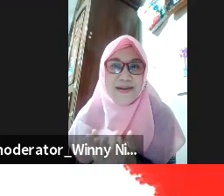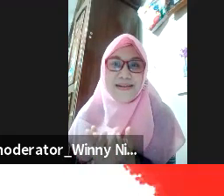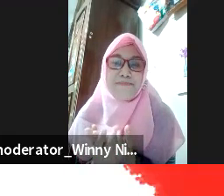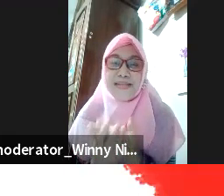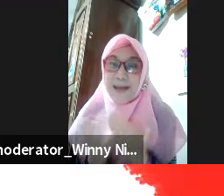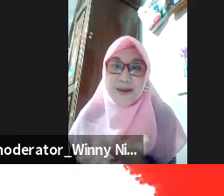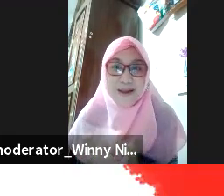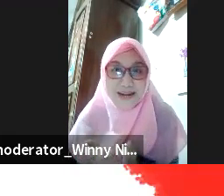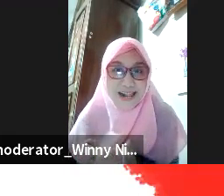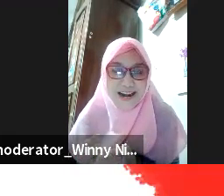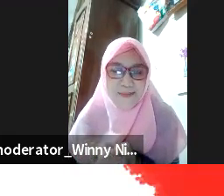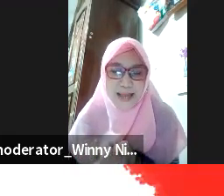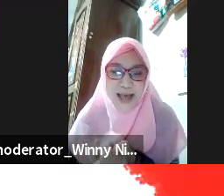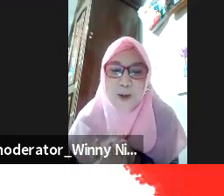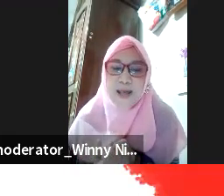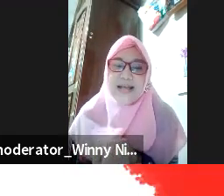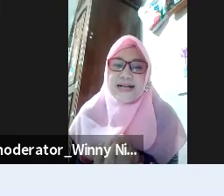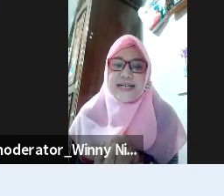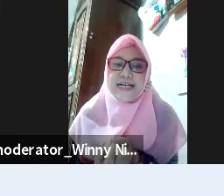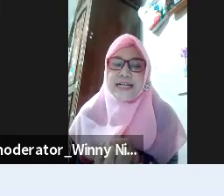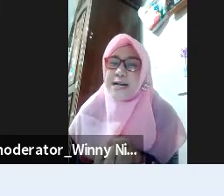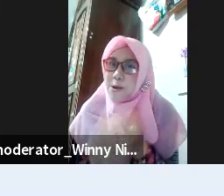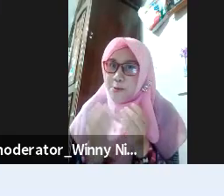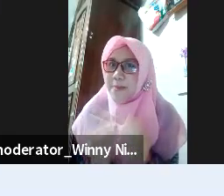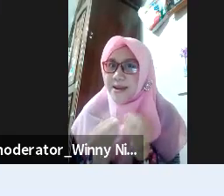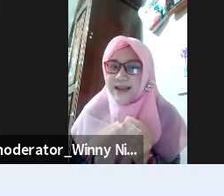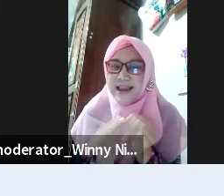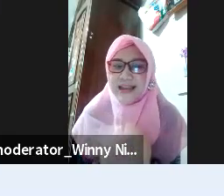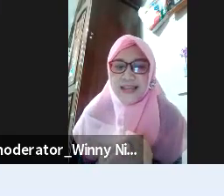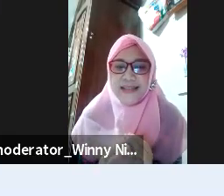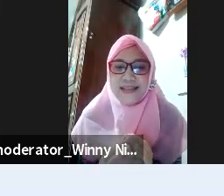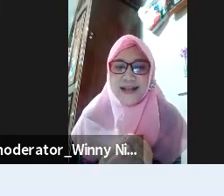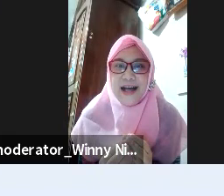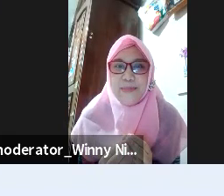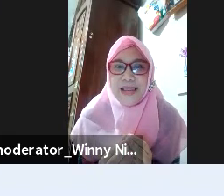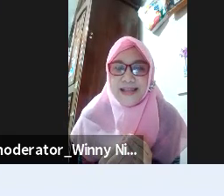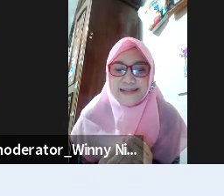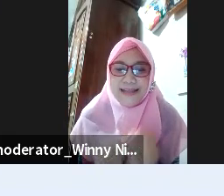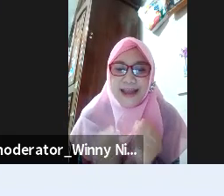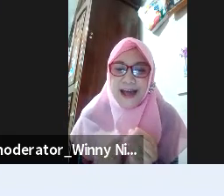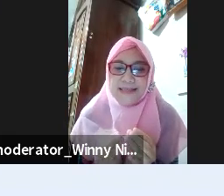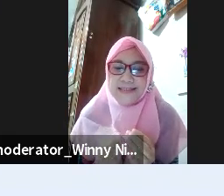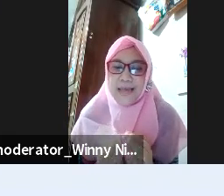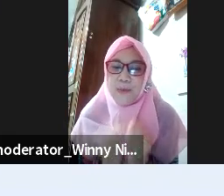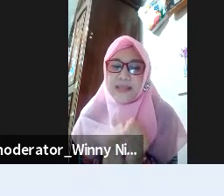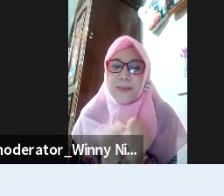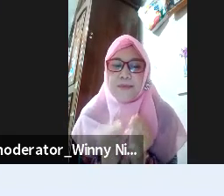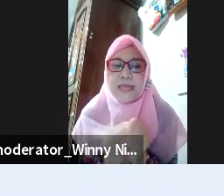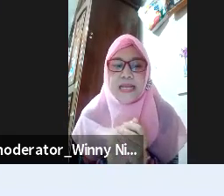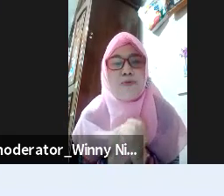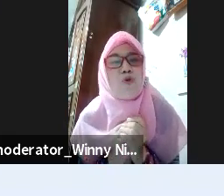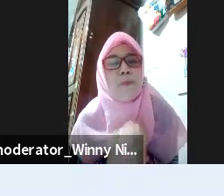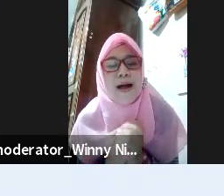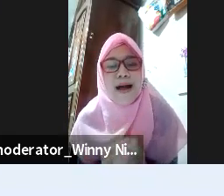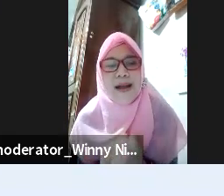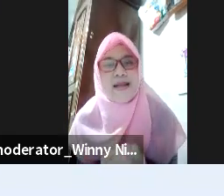bisa menyapa dan berkenalan dengan beliau. Webinar kali ini tentang kehamilan sehat selama masa pandemi